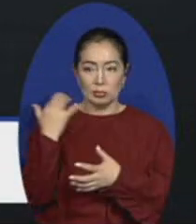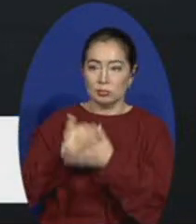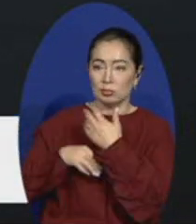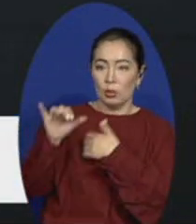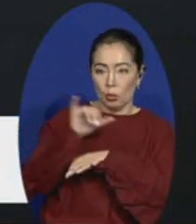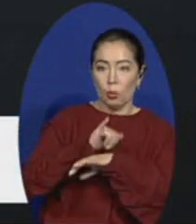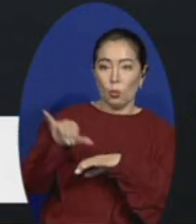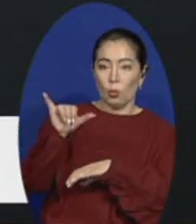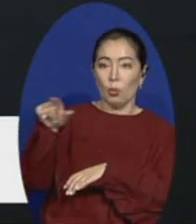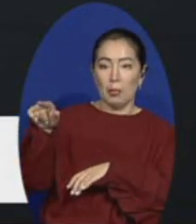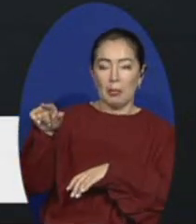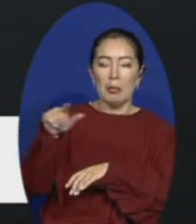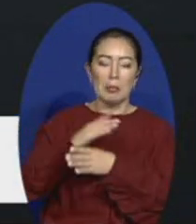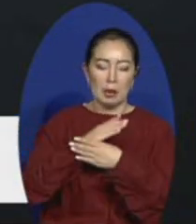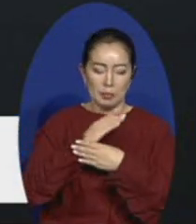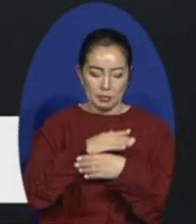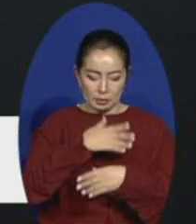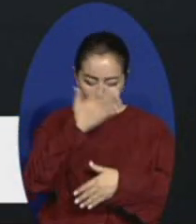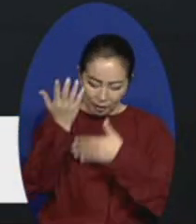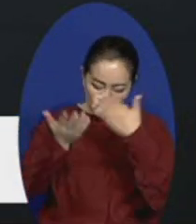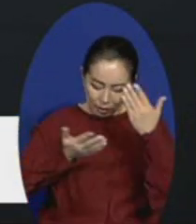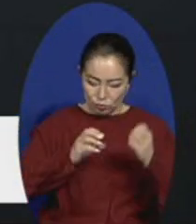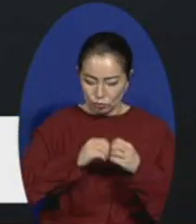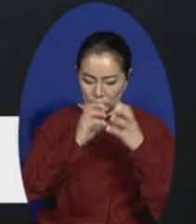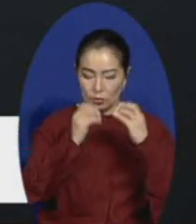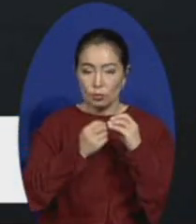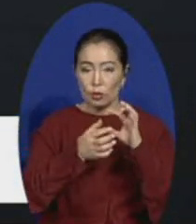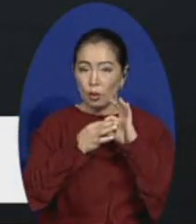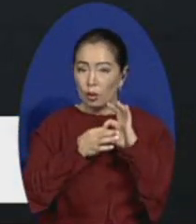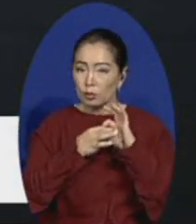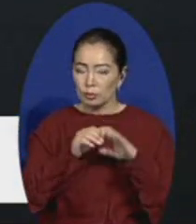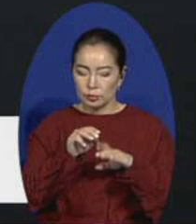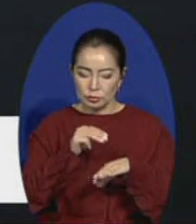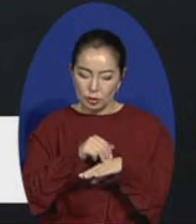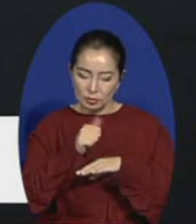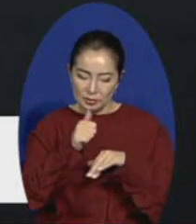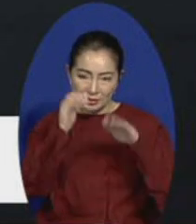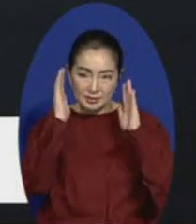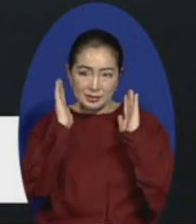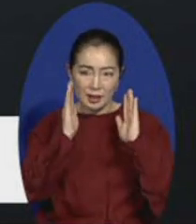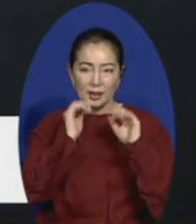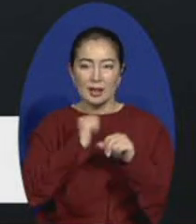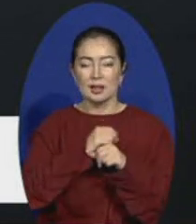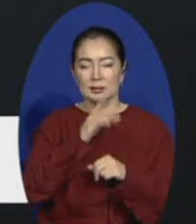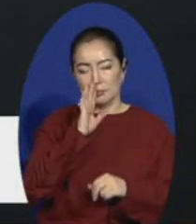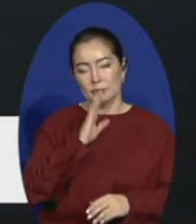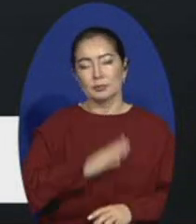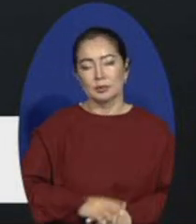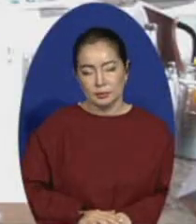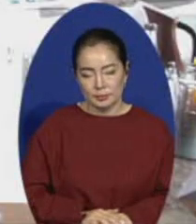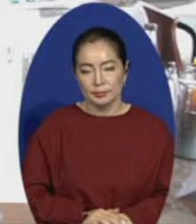бүтээн байгуулалтын бизнест тогтвортой байдлыг хадгалахад улам ихээр анхаарал хандуулж ажиллах болно.